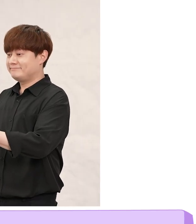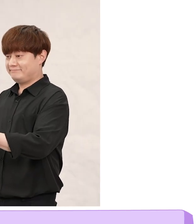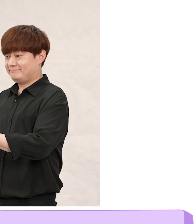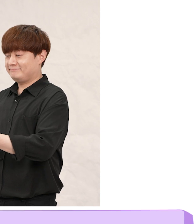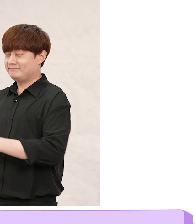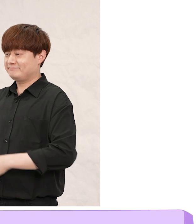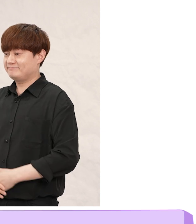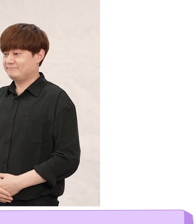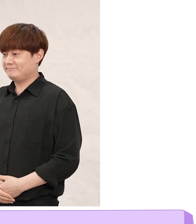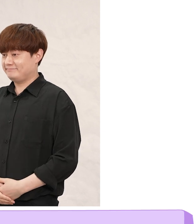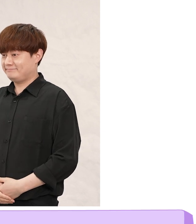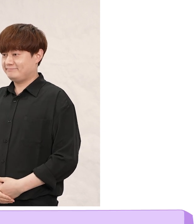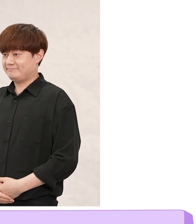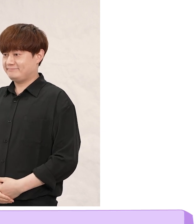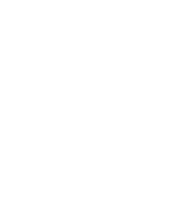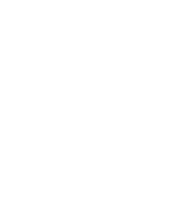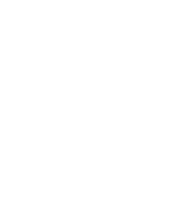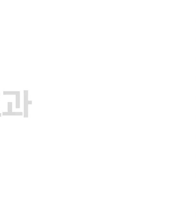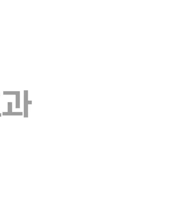크로마키입니다.